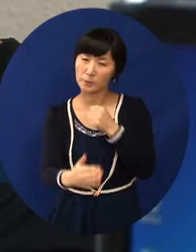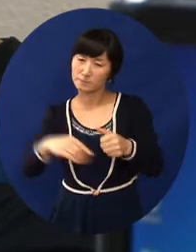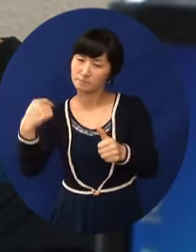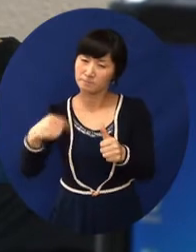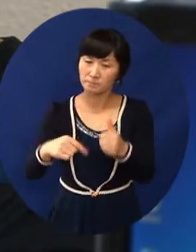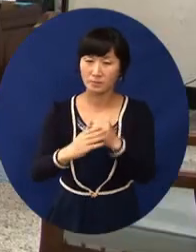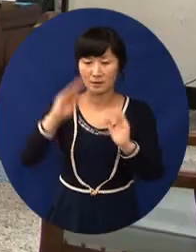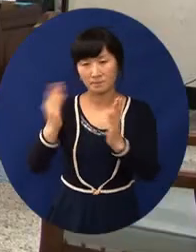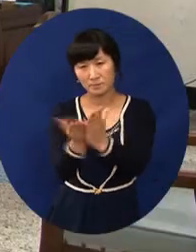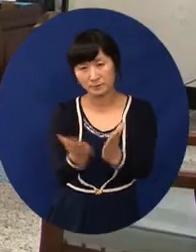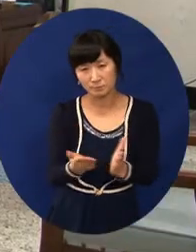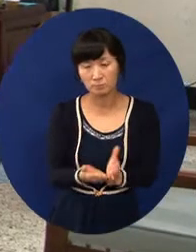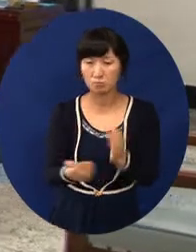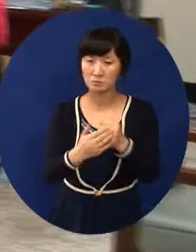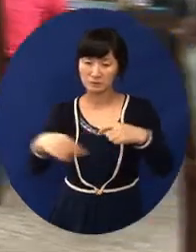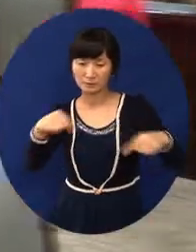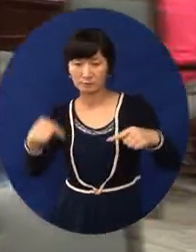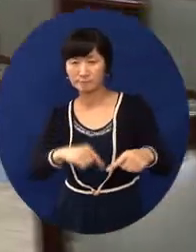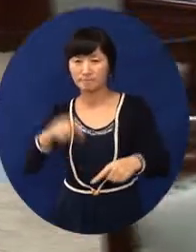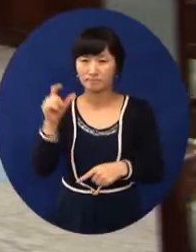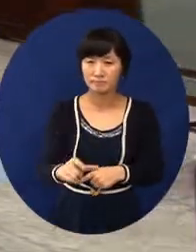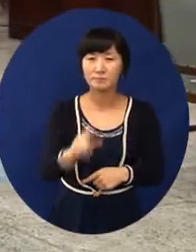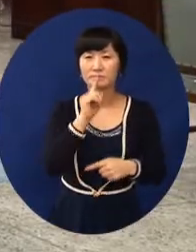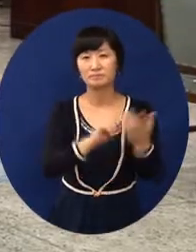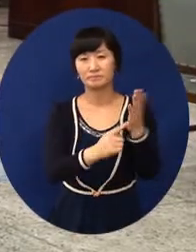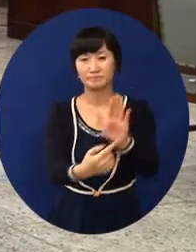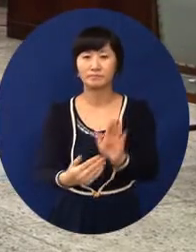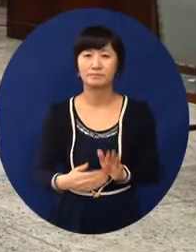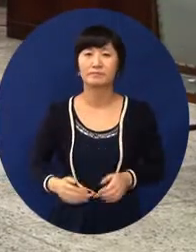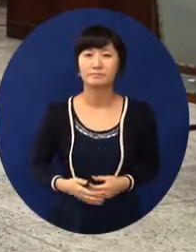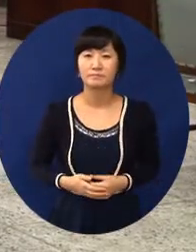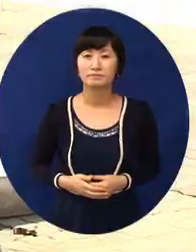지도와 학생 맞춤형 진로 진학 지도를 강화해 나가겠다고 밝혔습니다.